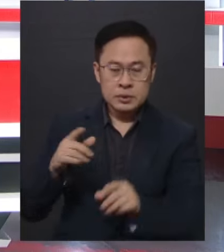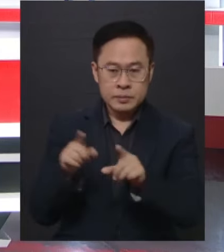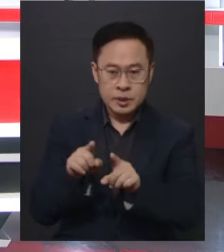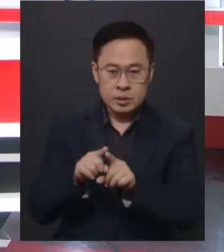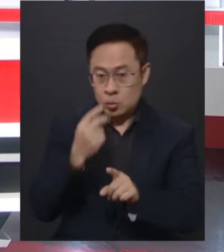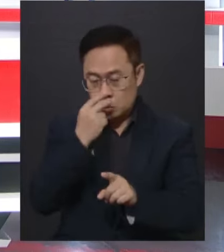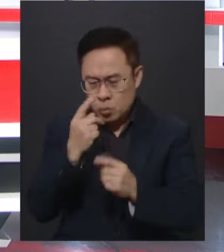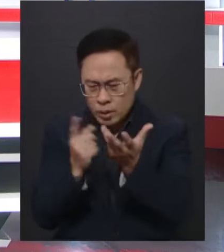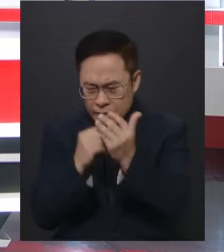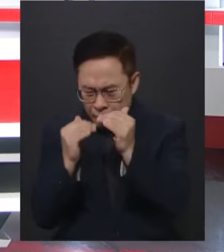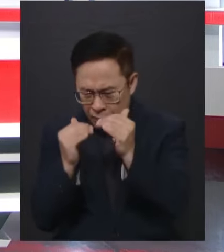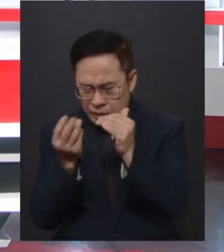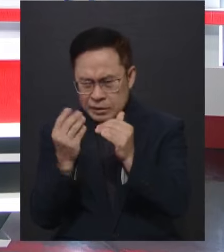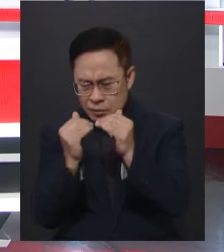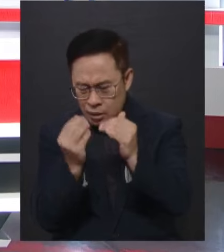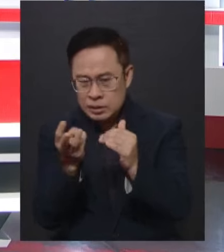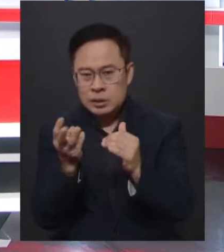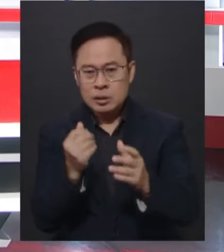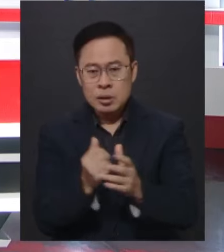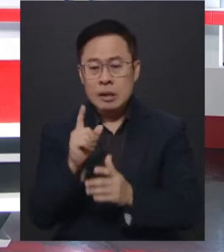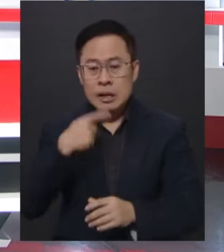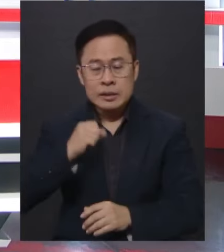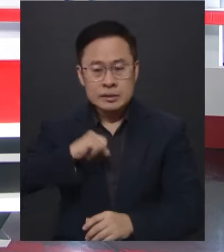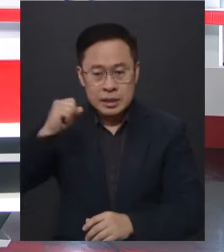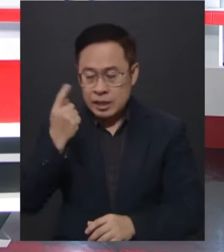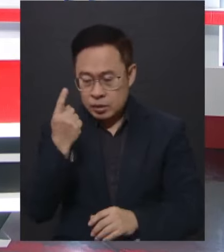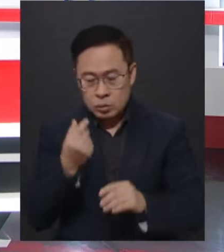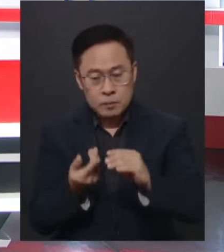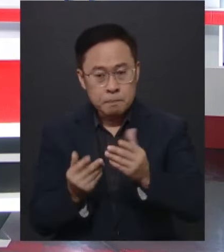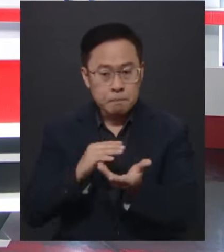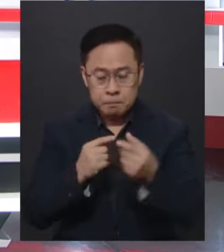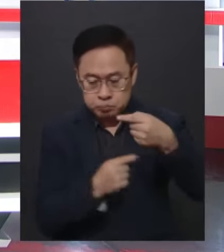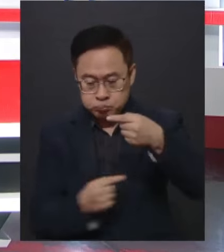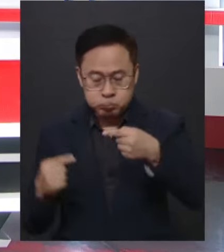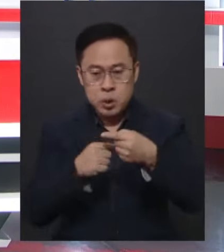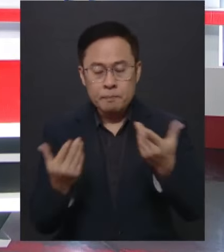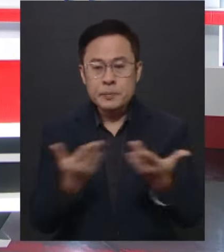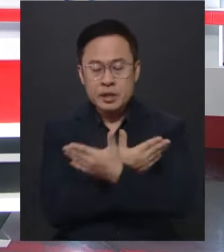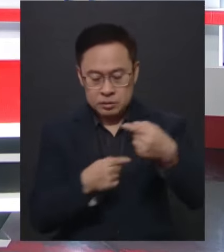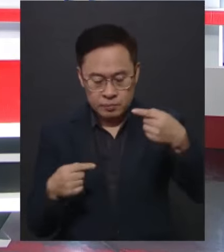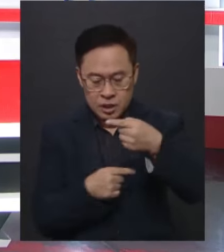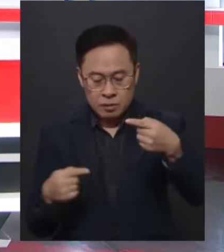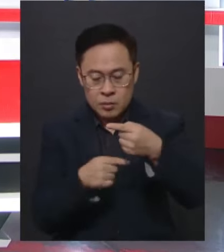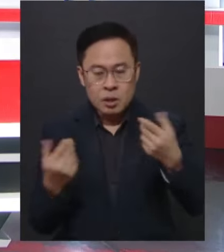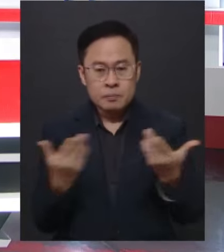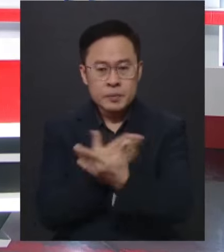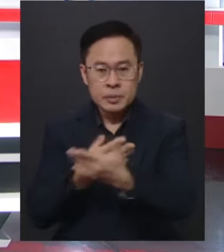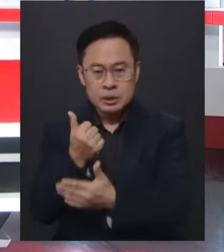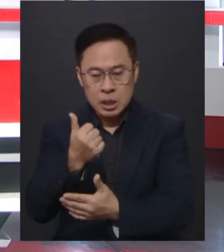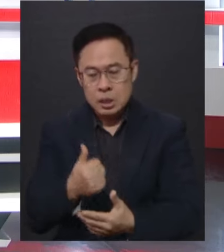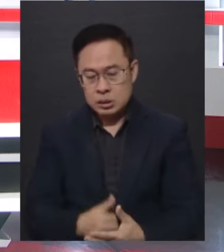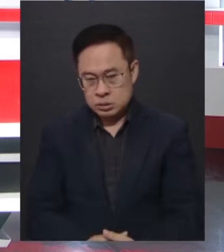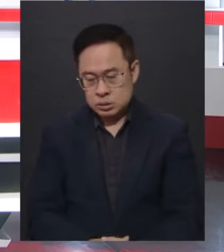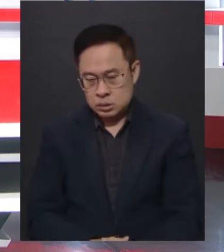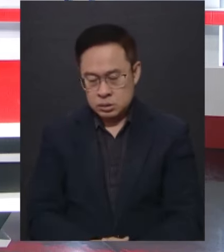สหการแต้มโอมันห่างกันชัยชนะแค่ 1เกมมันเปลี่ยนอันดับแล้วก็เปลี่ยนถึงสหการแต่ละโซนได้เลยอ